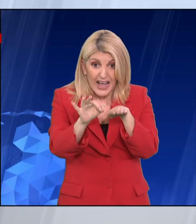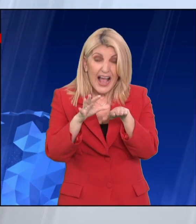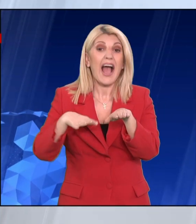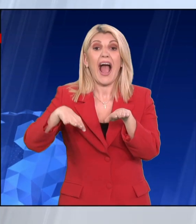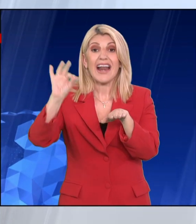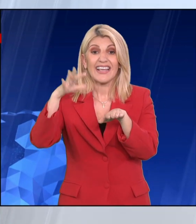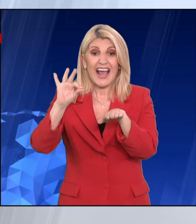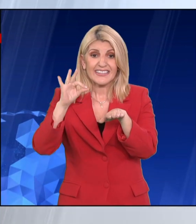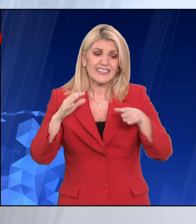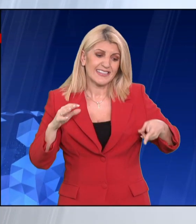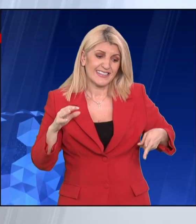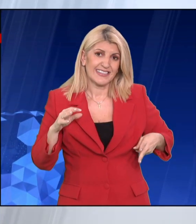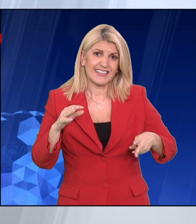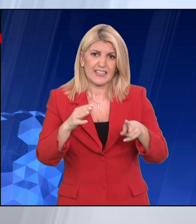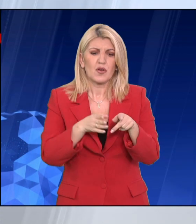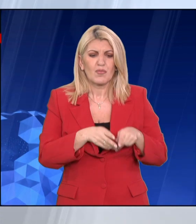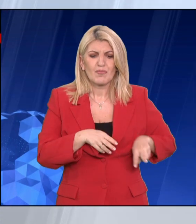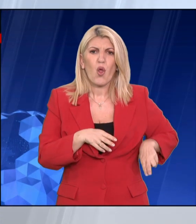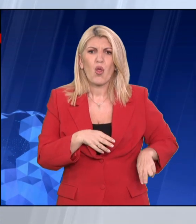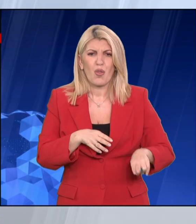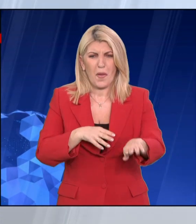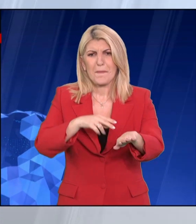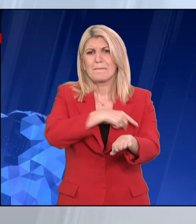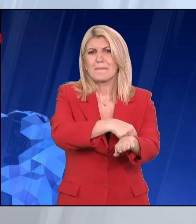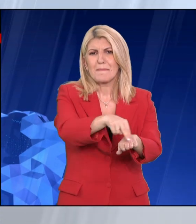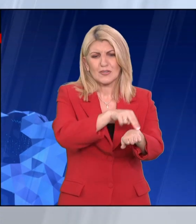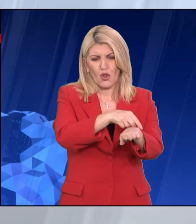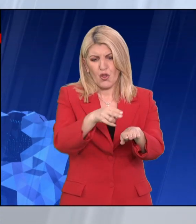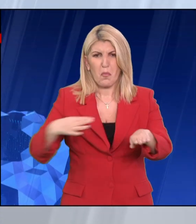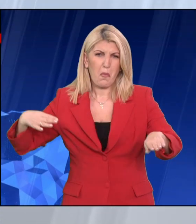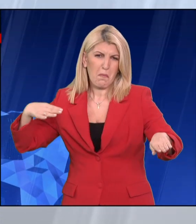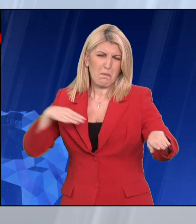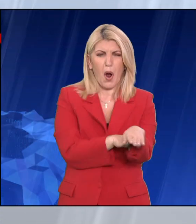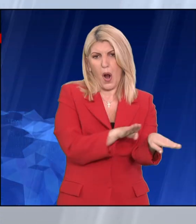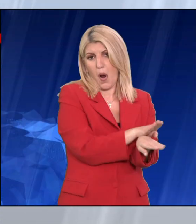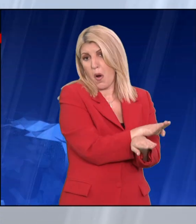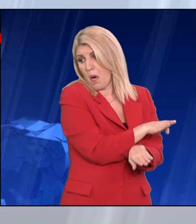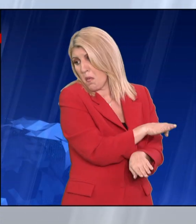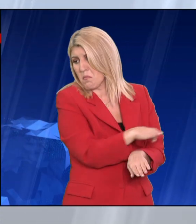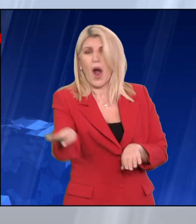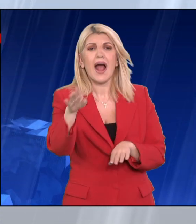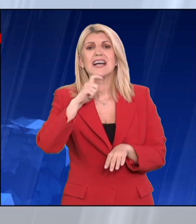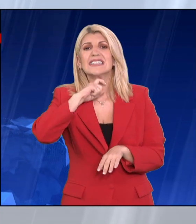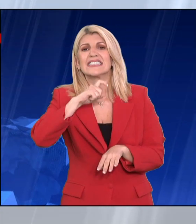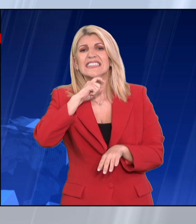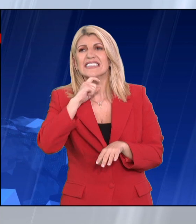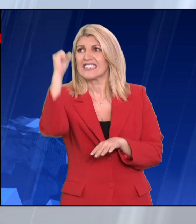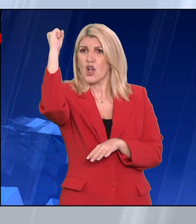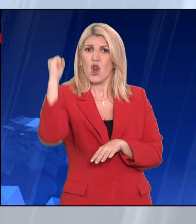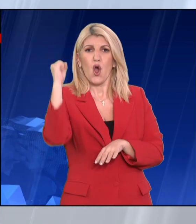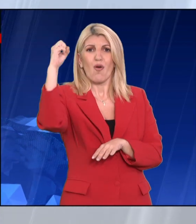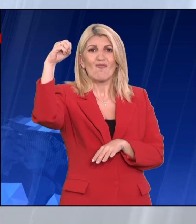στη διαχωριστική νησίδα, στη συνέχεια δεξιά σε ξύλινη κολόνα φωτισμού, σε δύο καφάο και καταλήγει σε